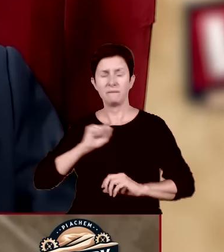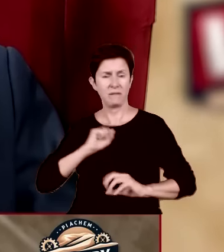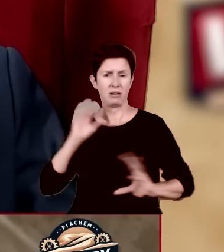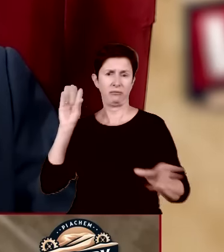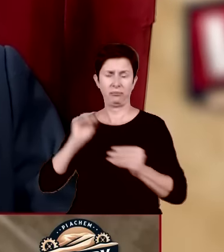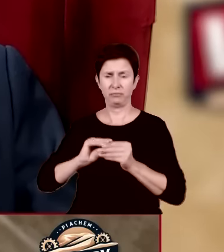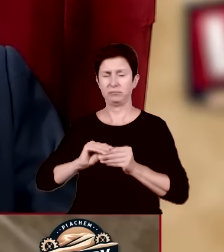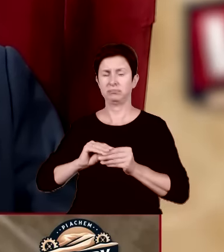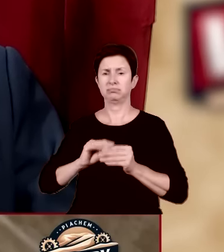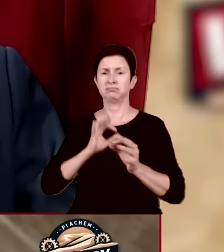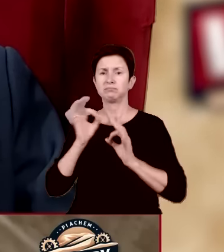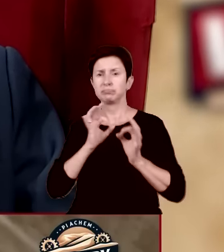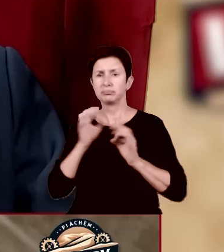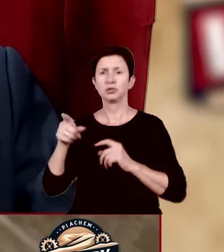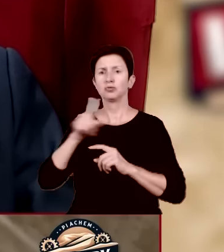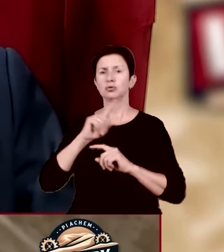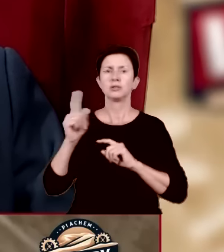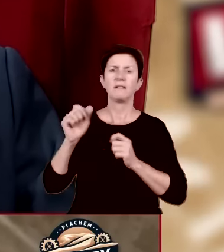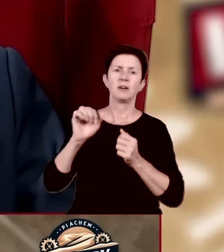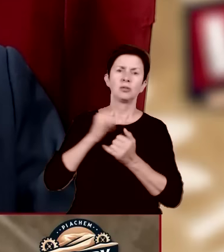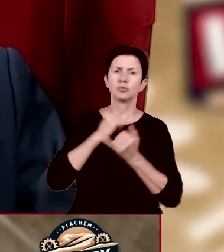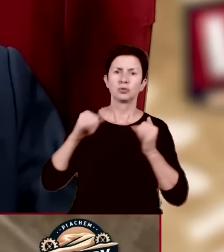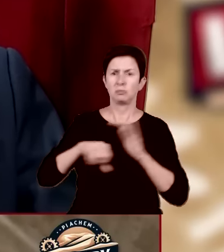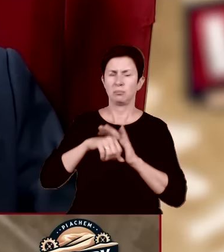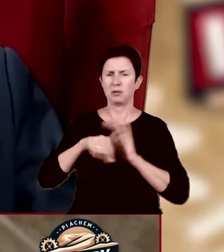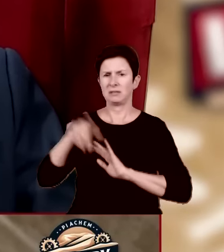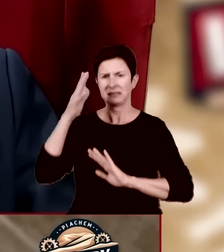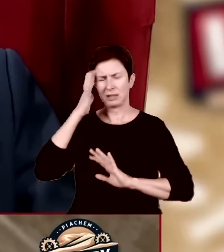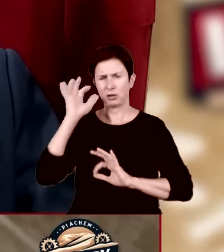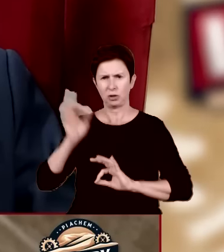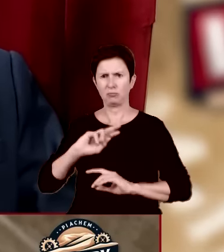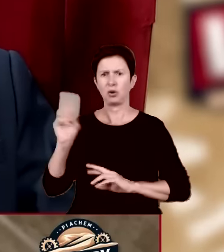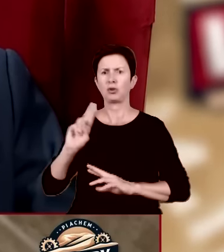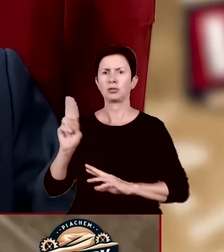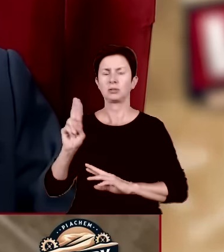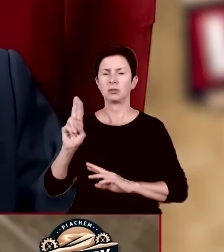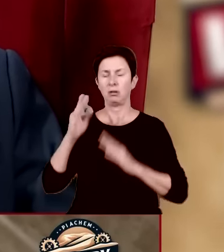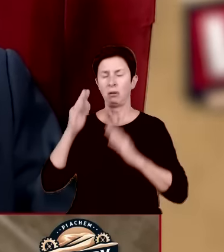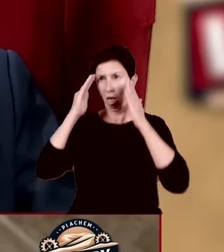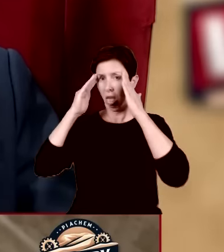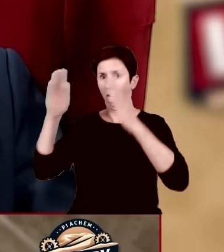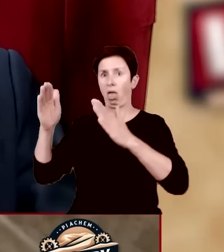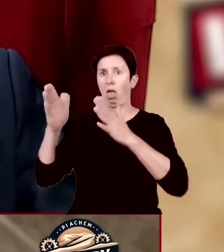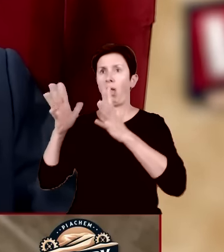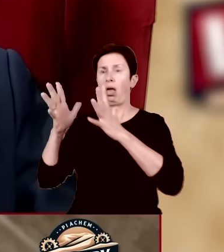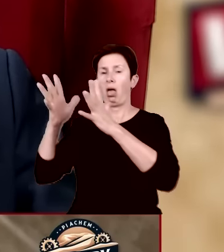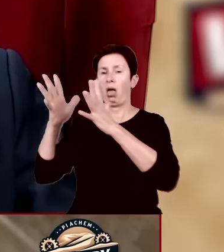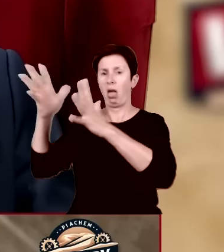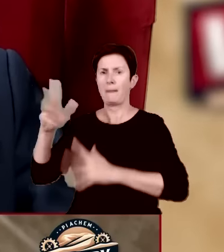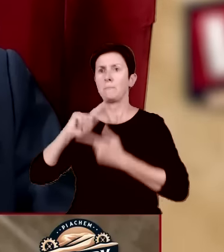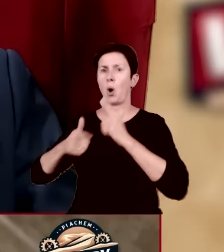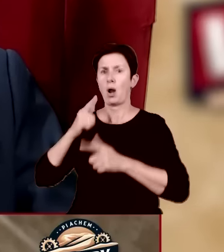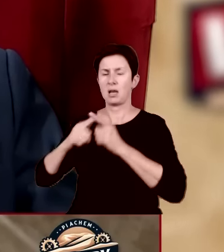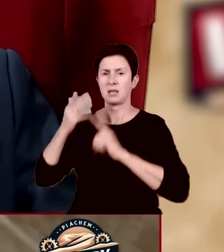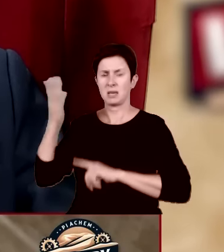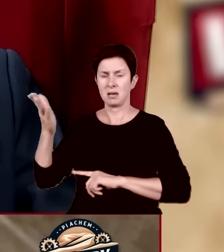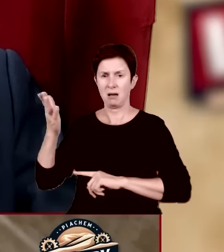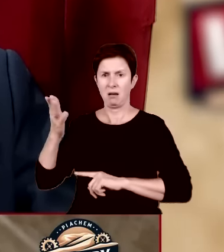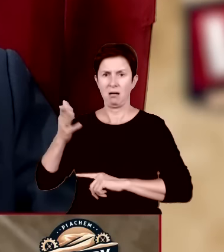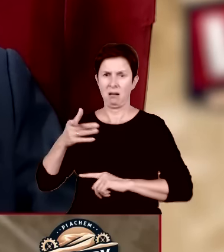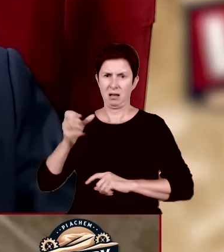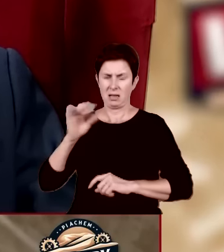zmagania, który się zna, zostaje wyrzucony przez jakichś fanatyków polityków. I to nie ma tak, że tu jest podział PO-PiS, bo mamy